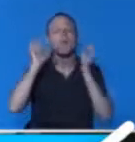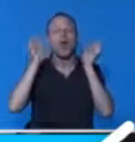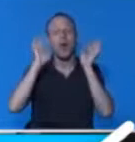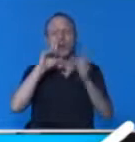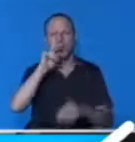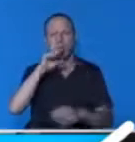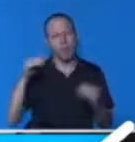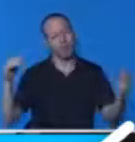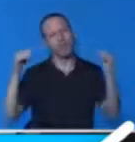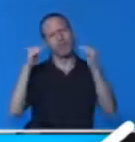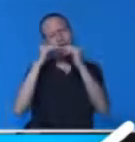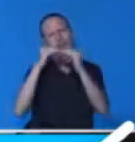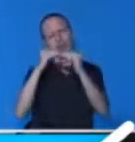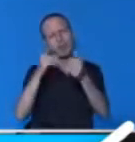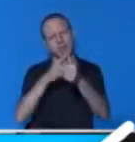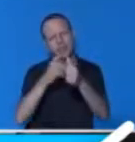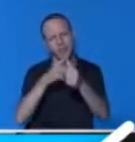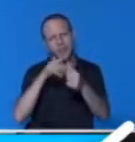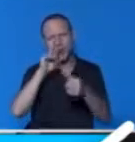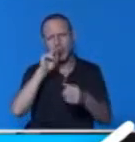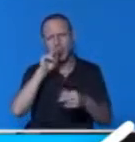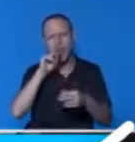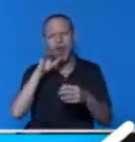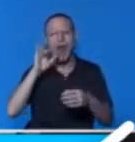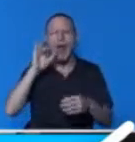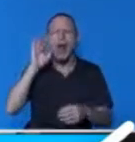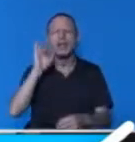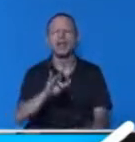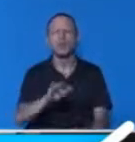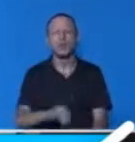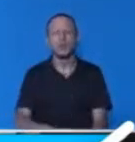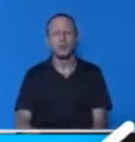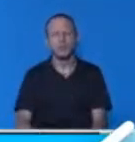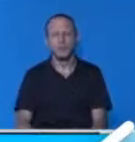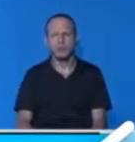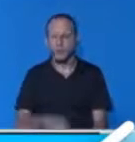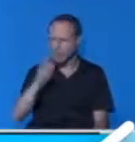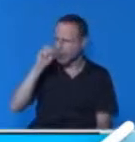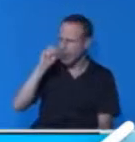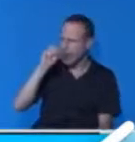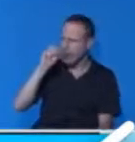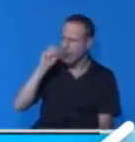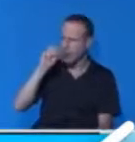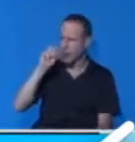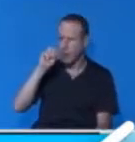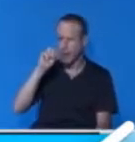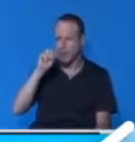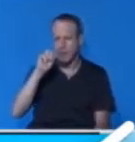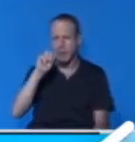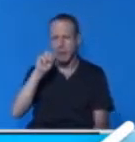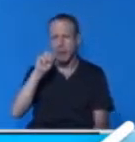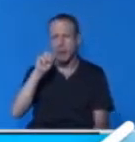דיברה על שוויון, דיברה על נגדות שתובעה בעם אחר. מרב. דיברה על